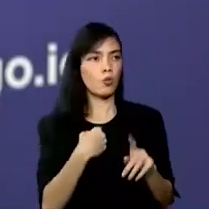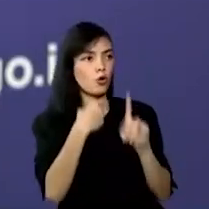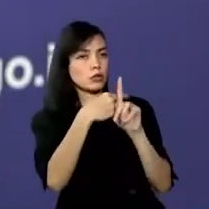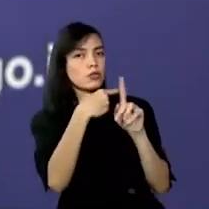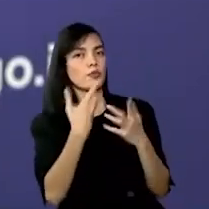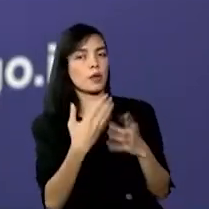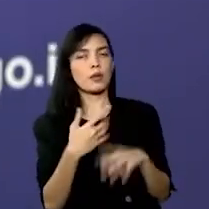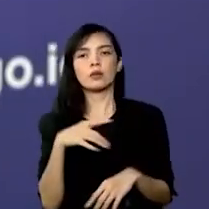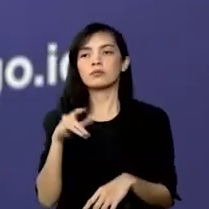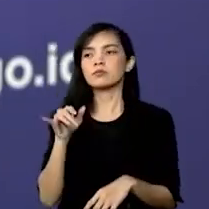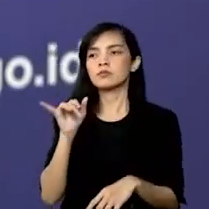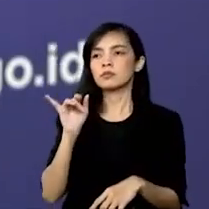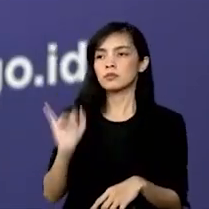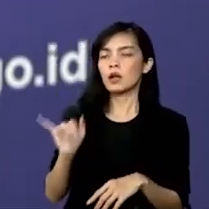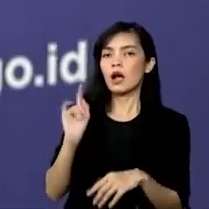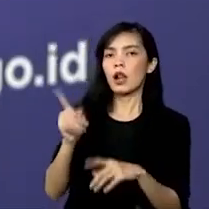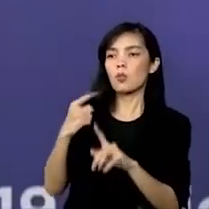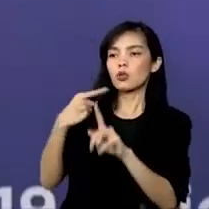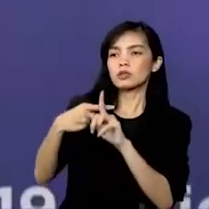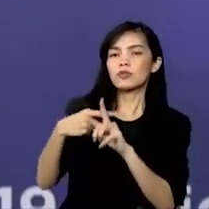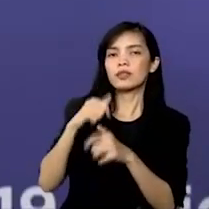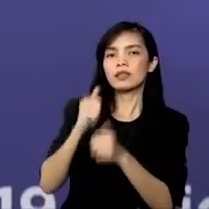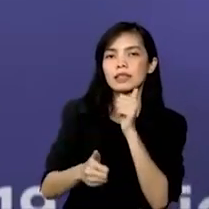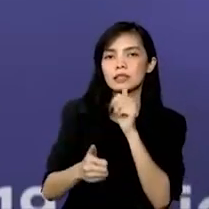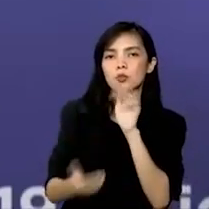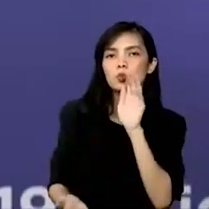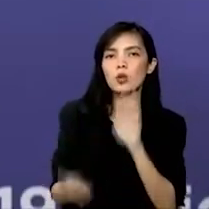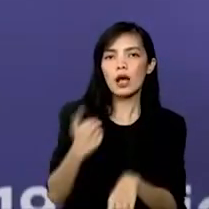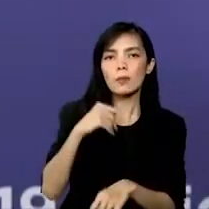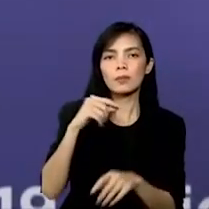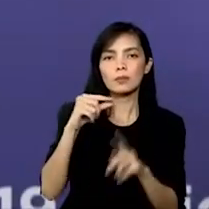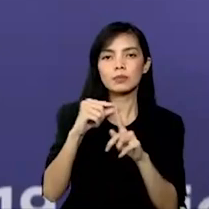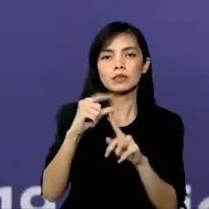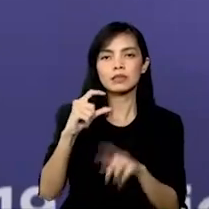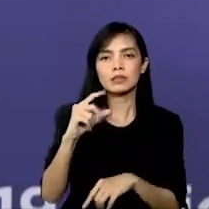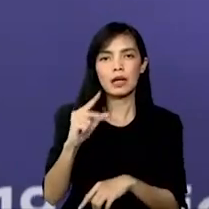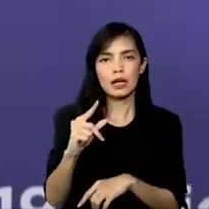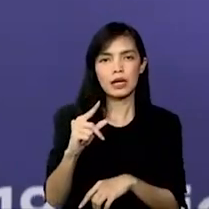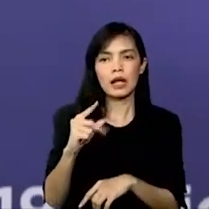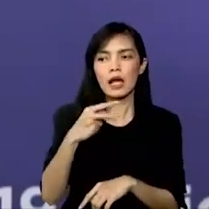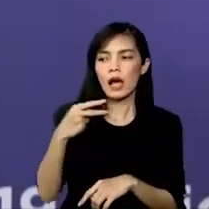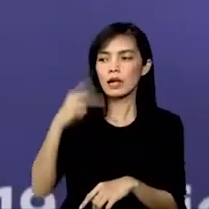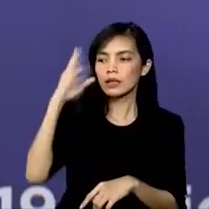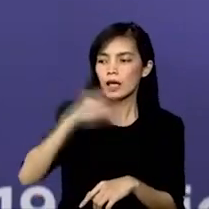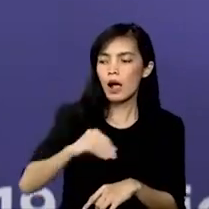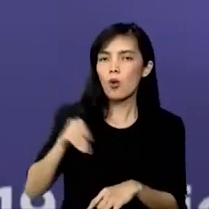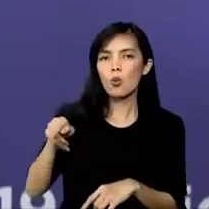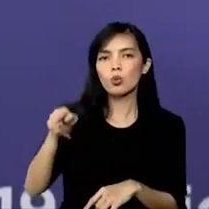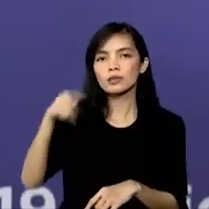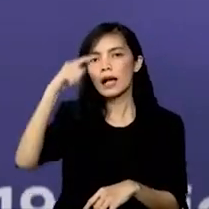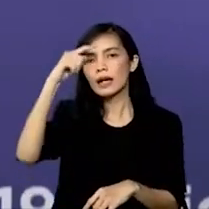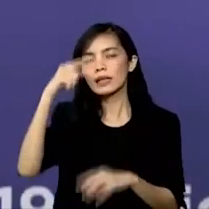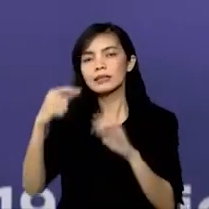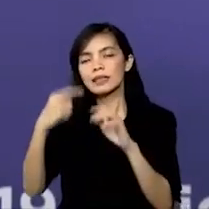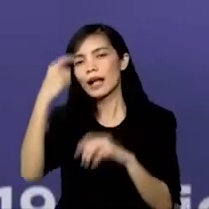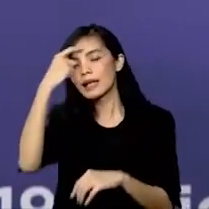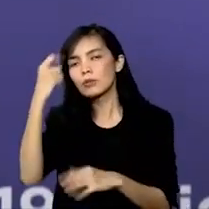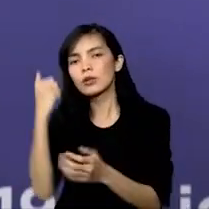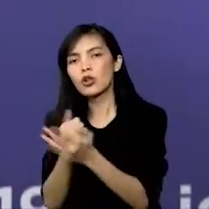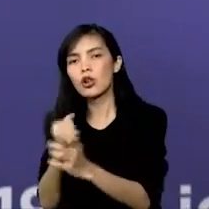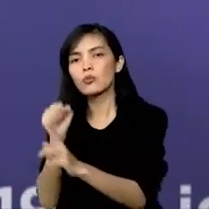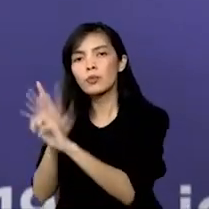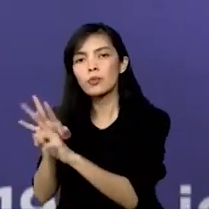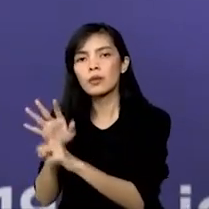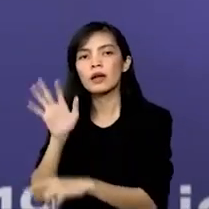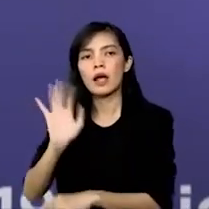kalau positif maka akan dites lagi menggunakan PCR ya supaya memastikan betulan sakit atau tidaknya